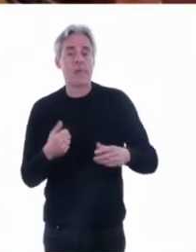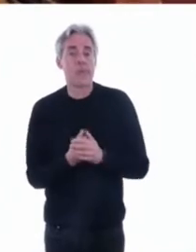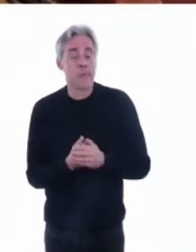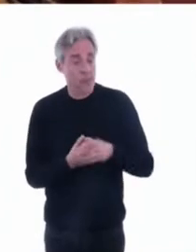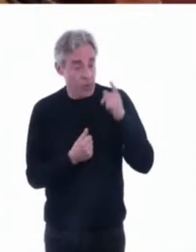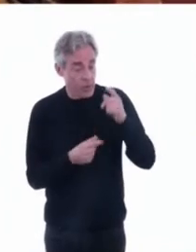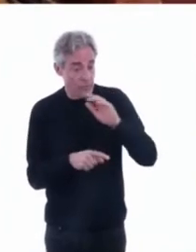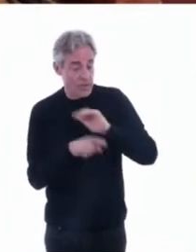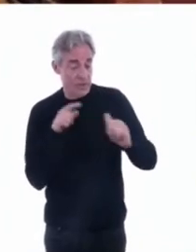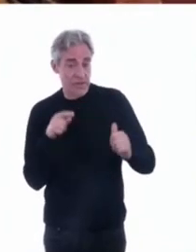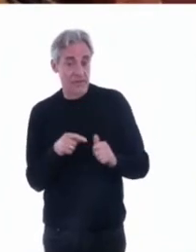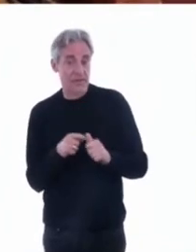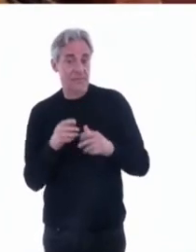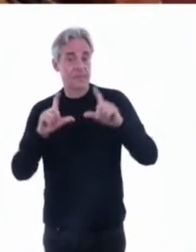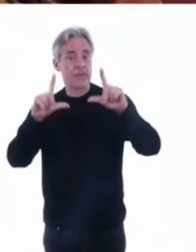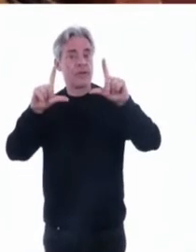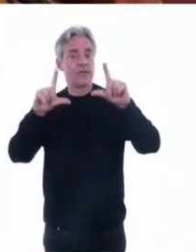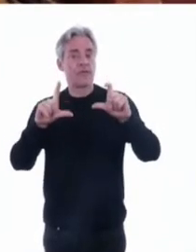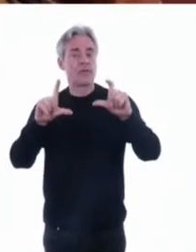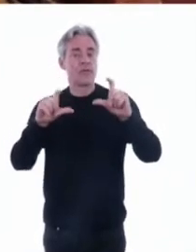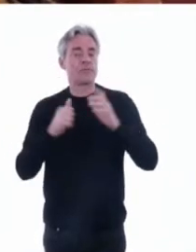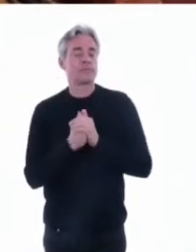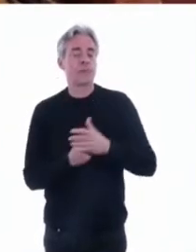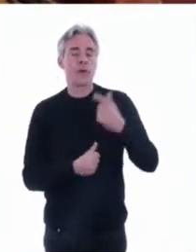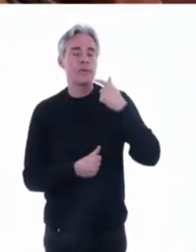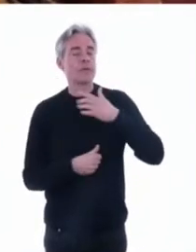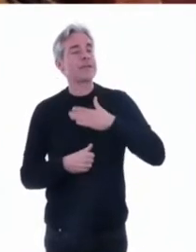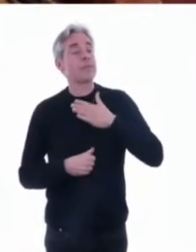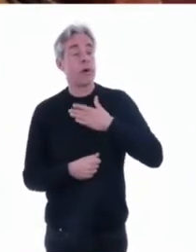avez fait photographier à votre avantage.